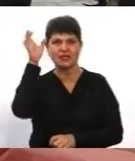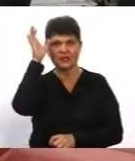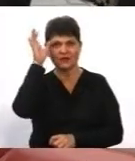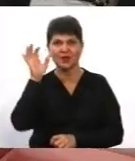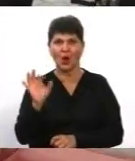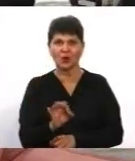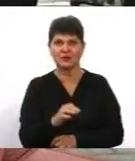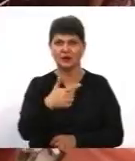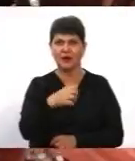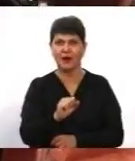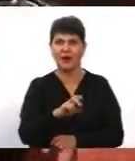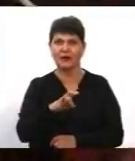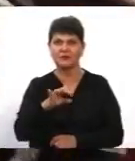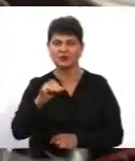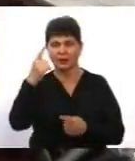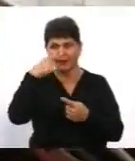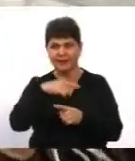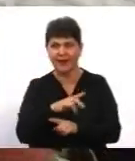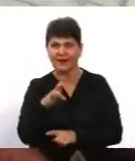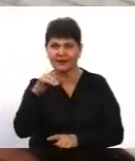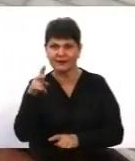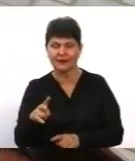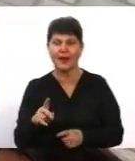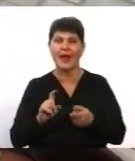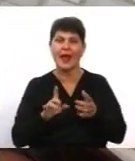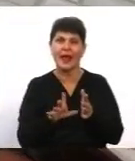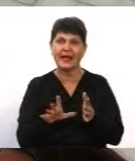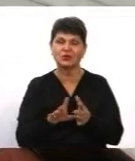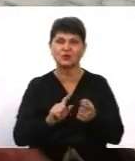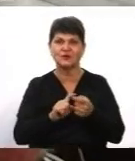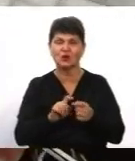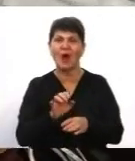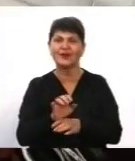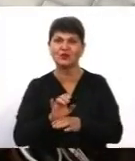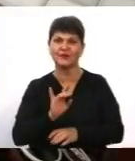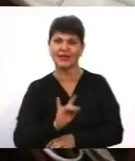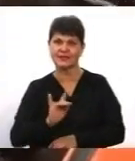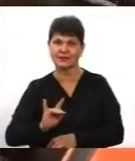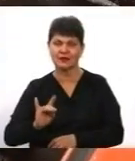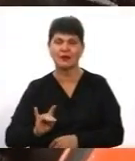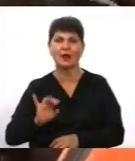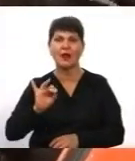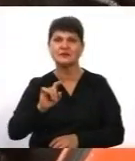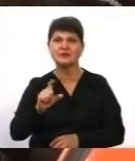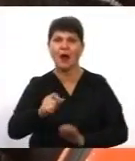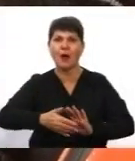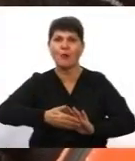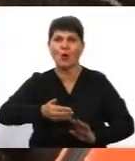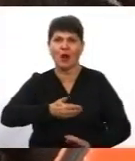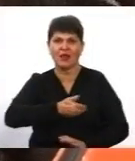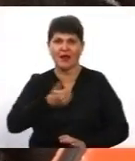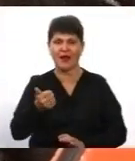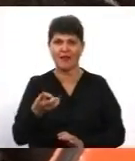технік електрозв'язку, а з друзями має бізнес із виготовлення сидінь. За покликанням, каже винахідник. Це називається